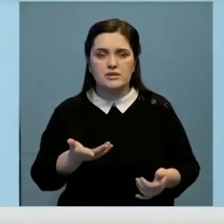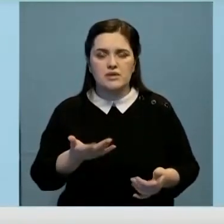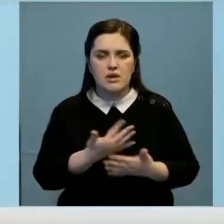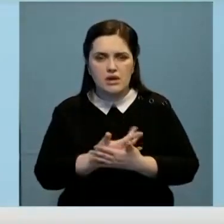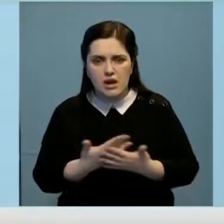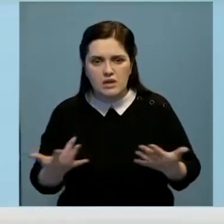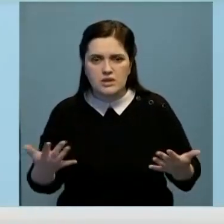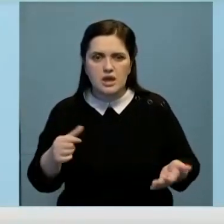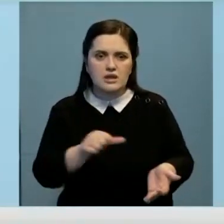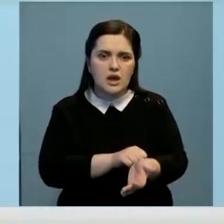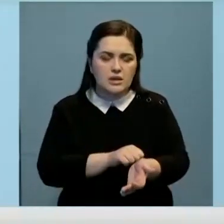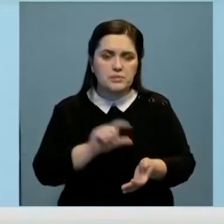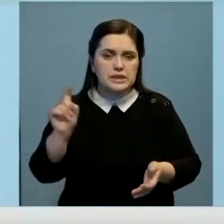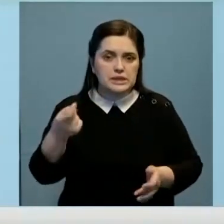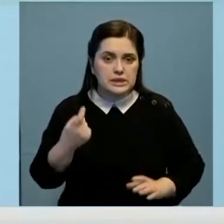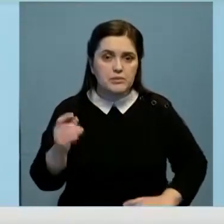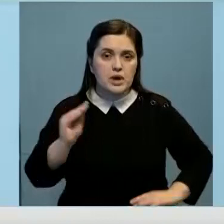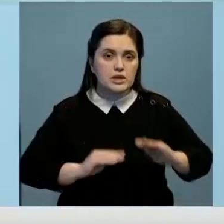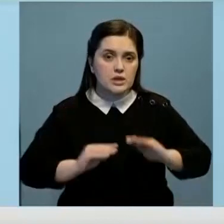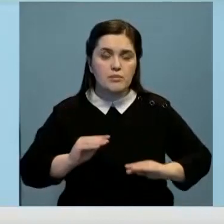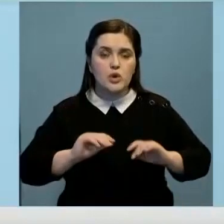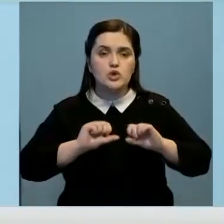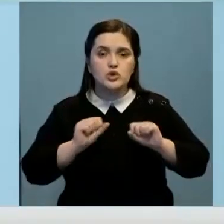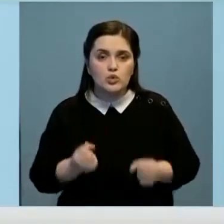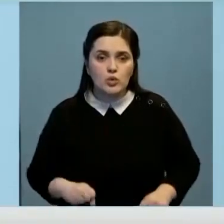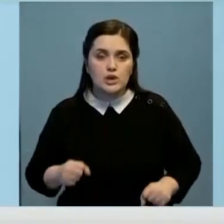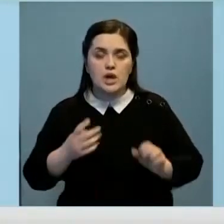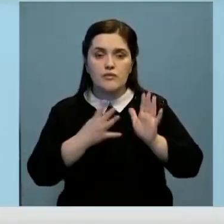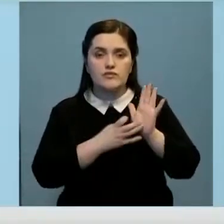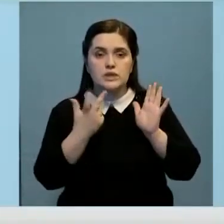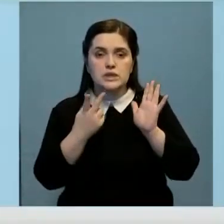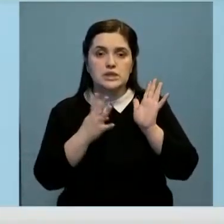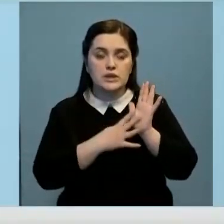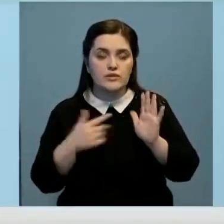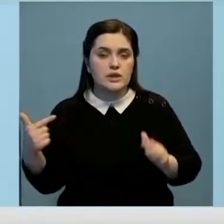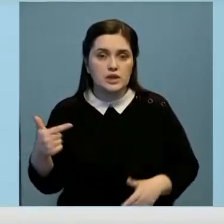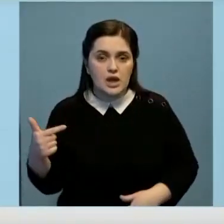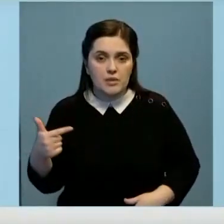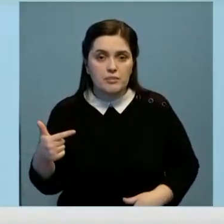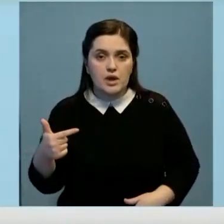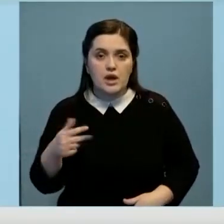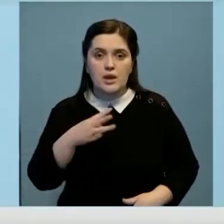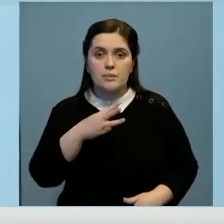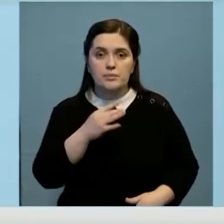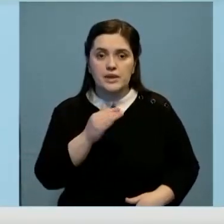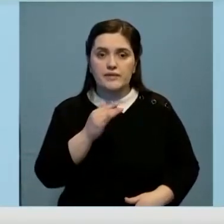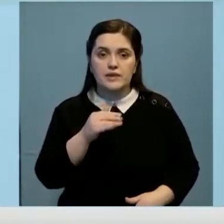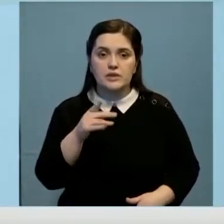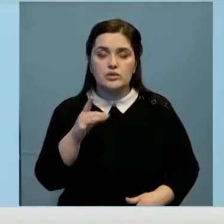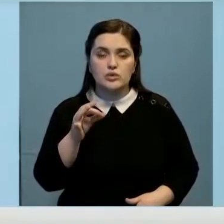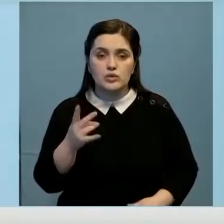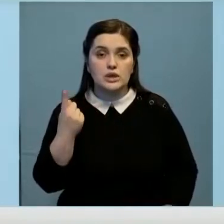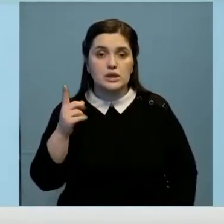вещества, синтетический наркотик «Скорость» 939 грамм, мефедрон 1